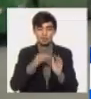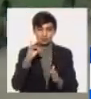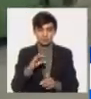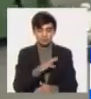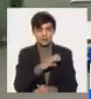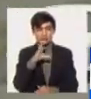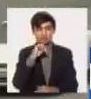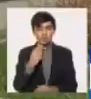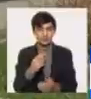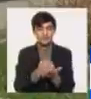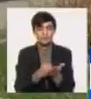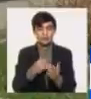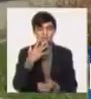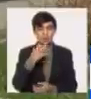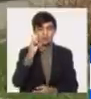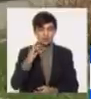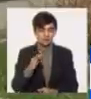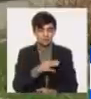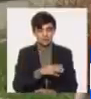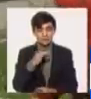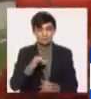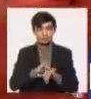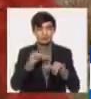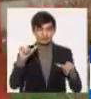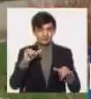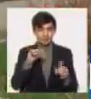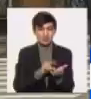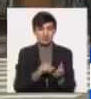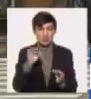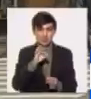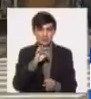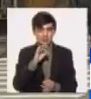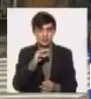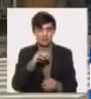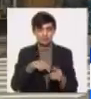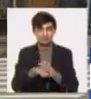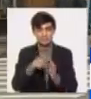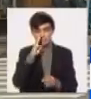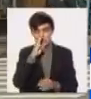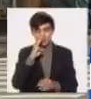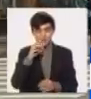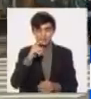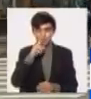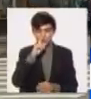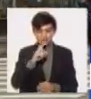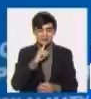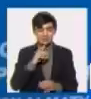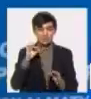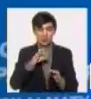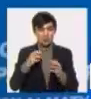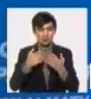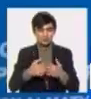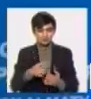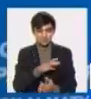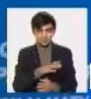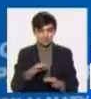а соцвыплаты на 5% в связи с увеличением размера прожиточного минимума и месячного расчетного показателя. Как